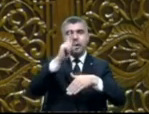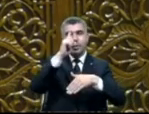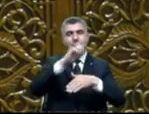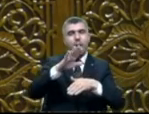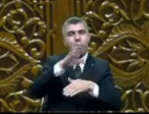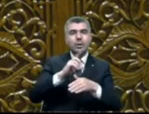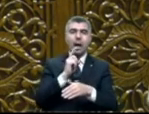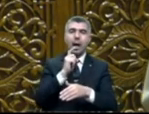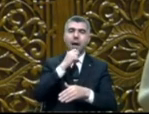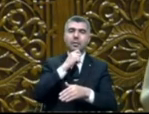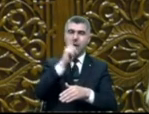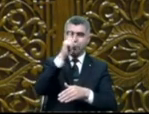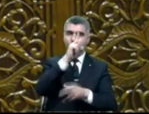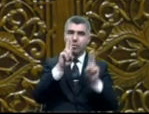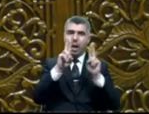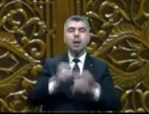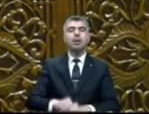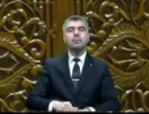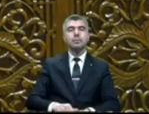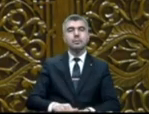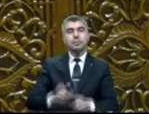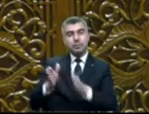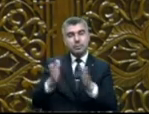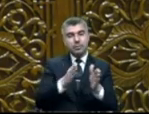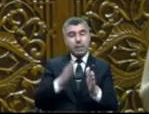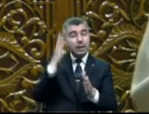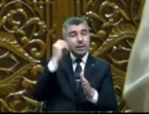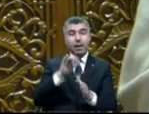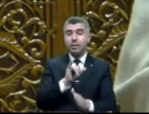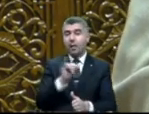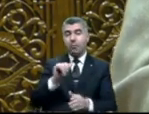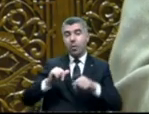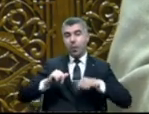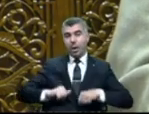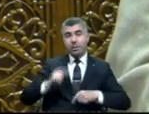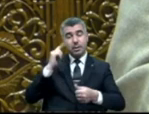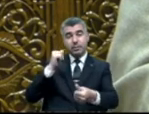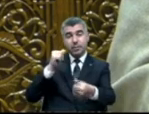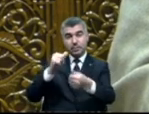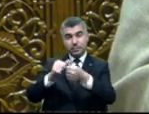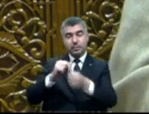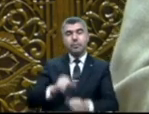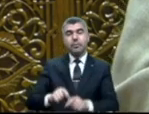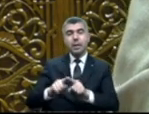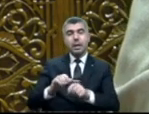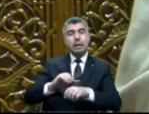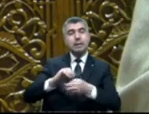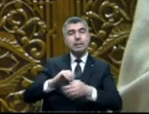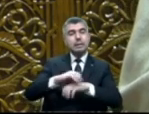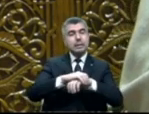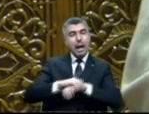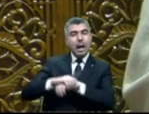في سماء قطر إن شاء الله. لا يفوتني السيد الوزير أن أذكركم بأنه سبق لنا في الاتحاد الوطني